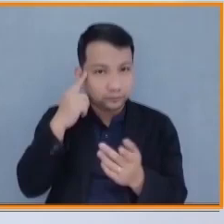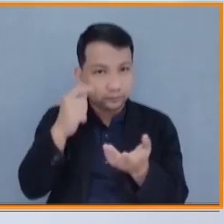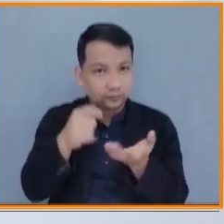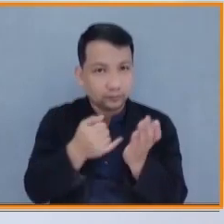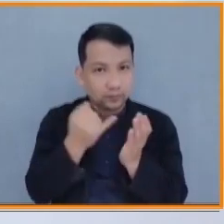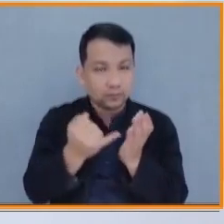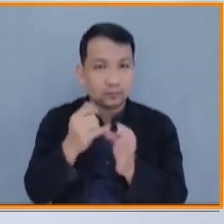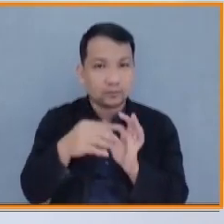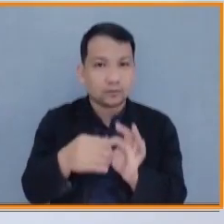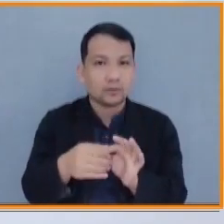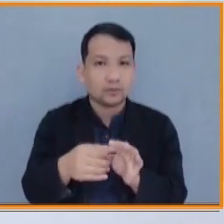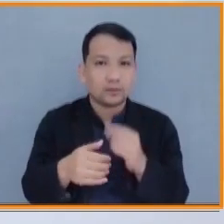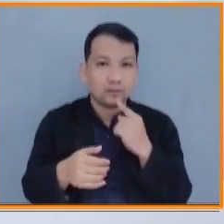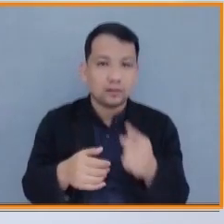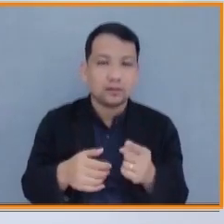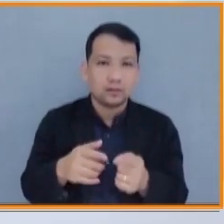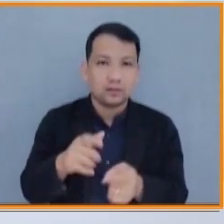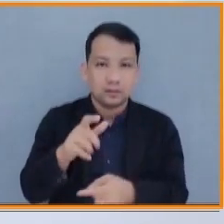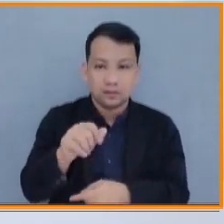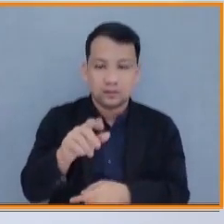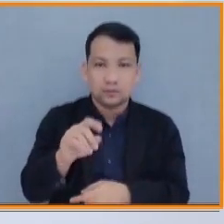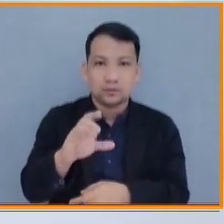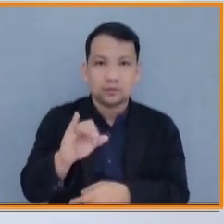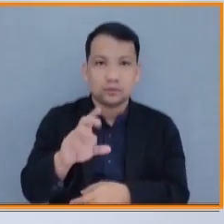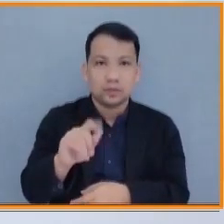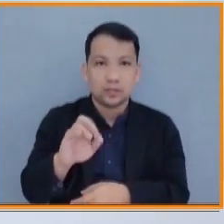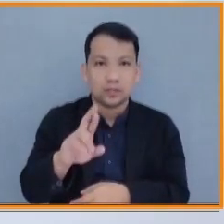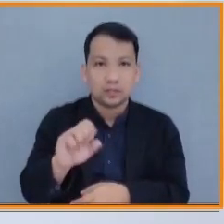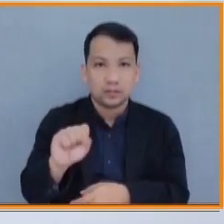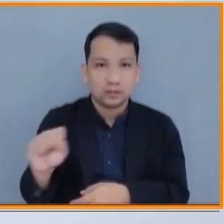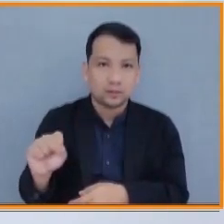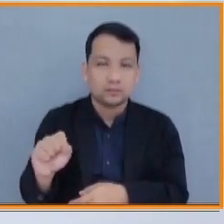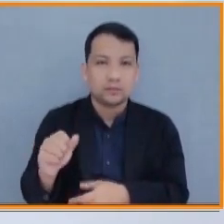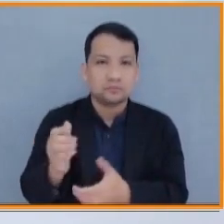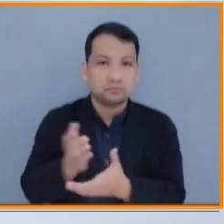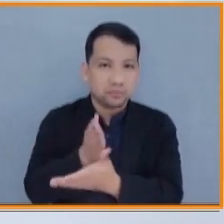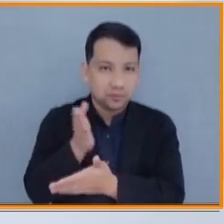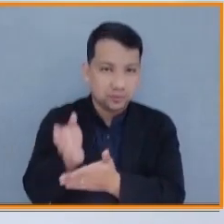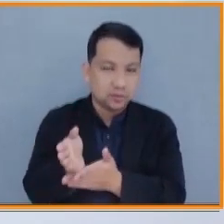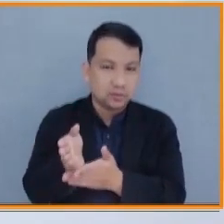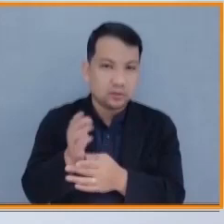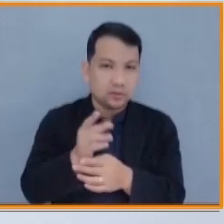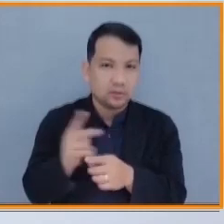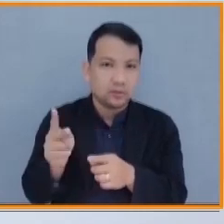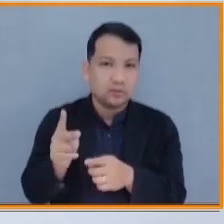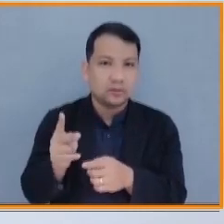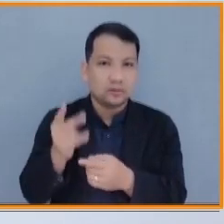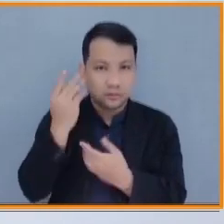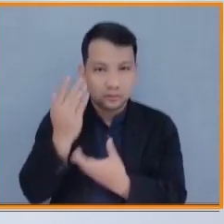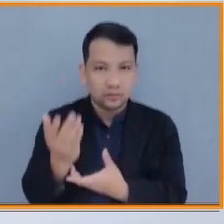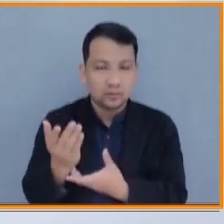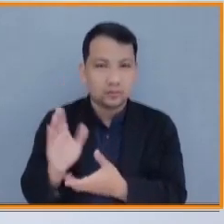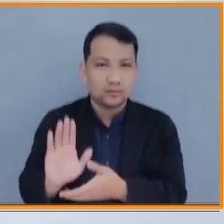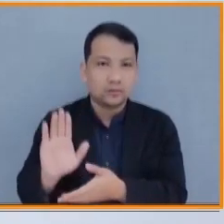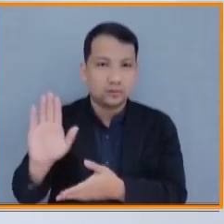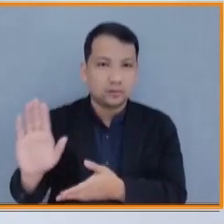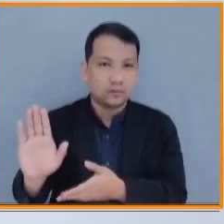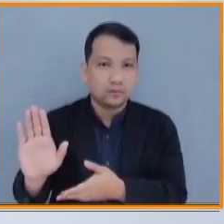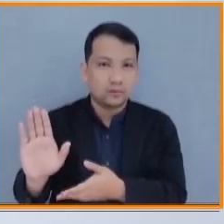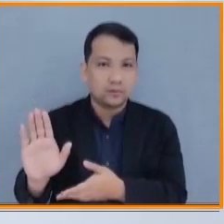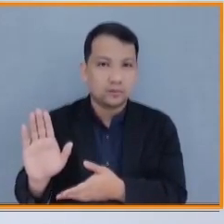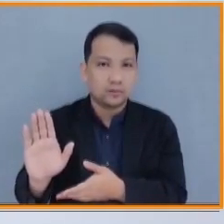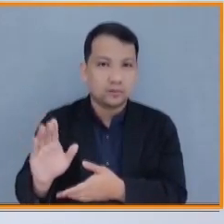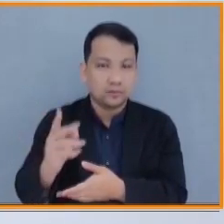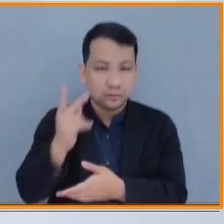Antonio Contreras at sa puntong ito Puntahan na natin si professor Contreras para sa kanyang punto de vista